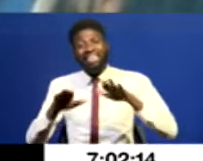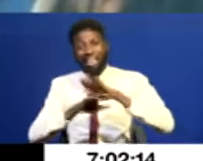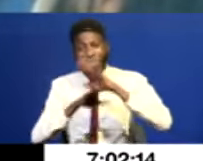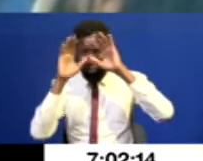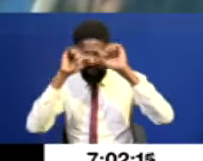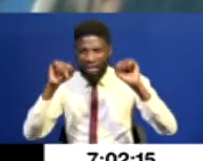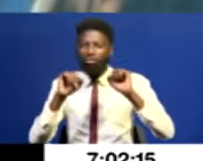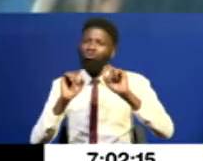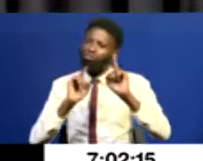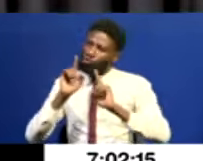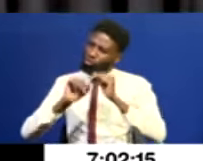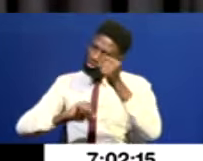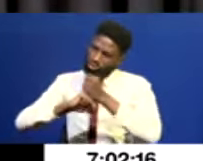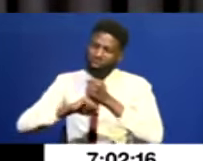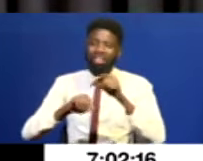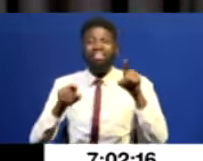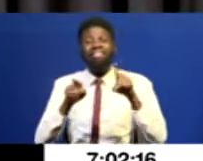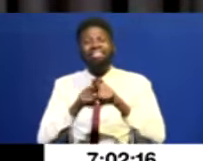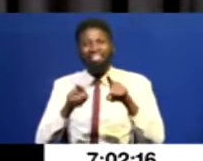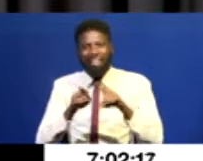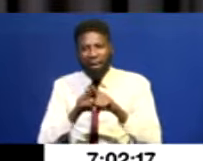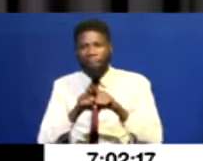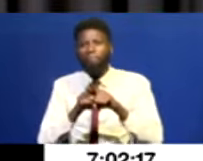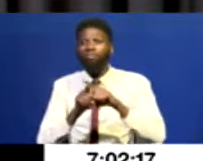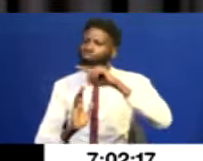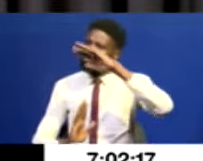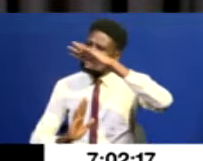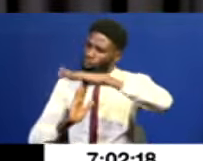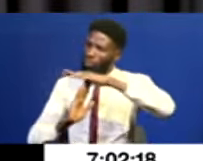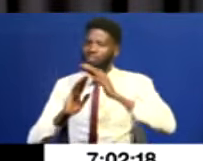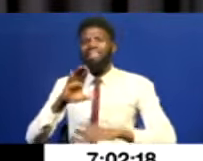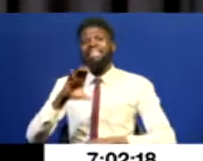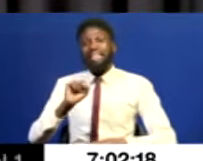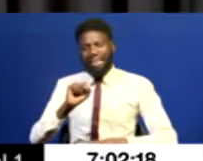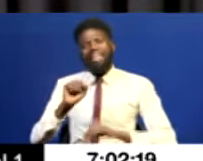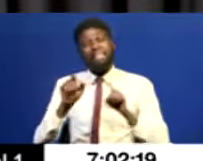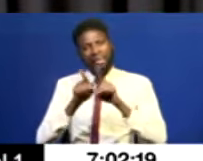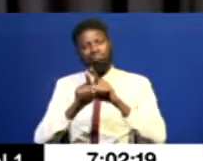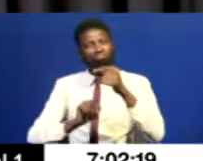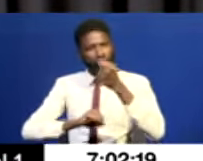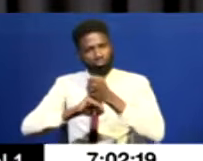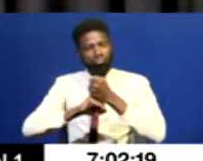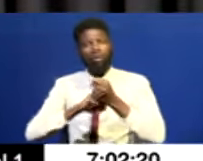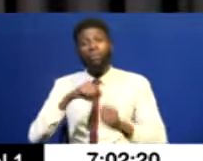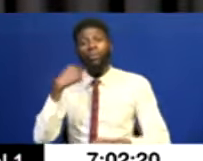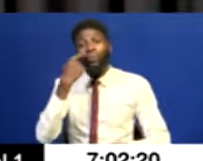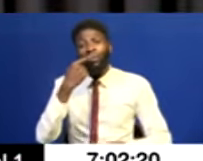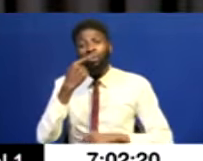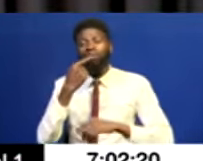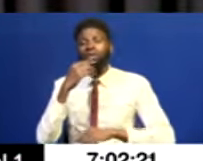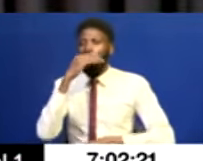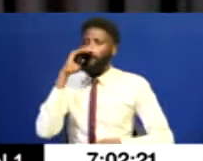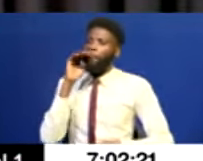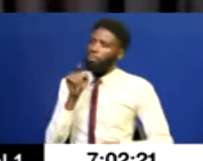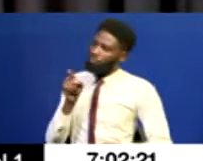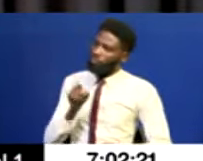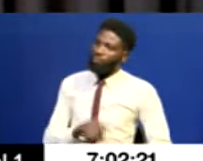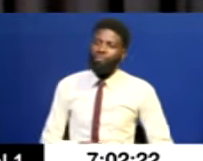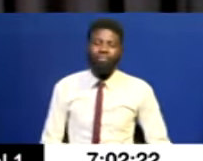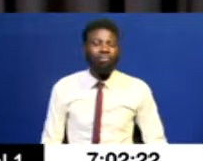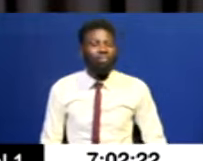Musalia Mudavadi. We all agree that borrowing is not the way out of our current